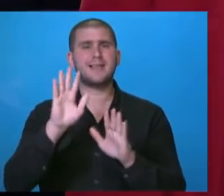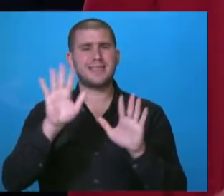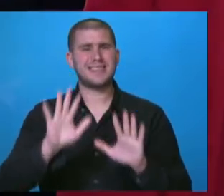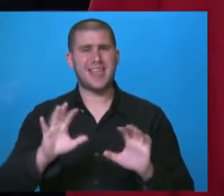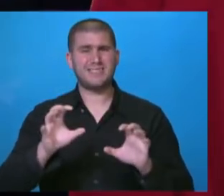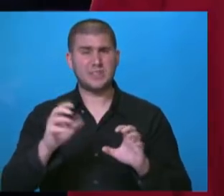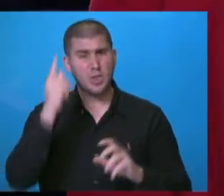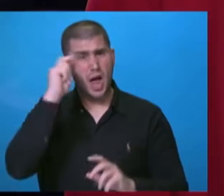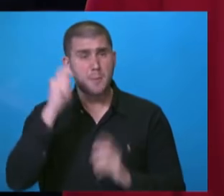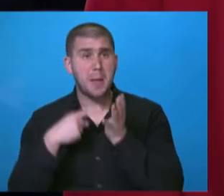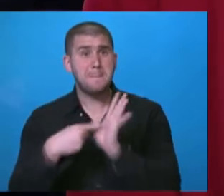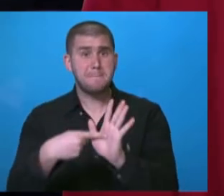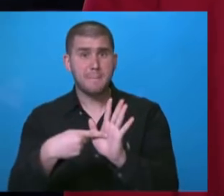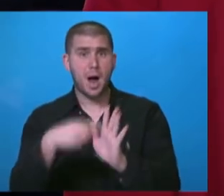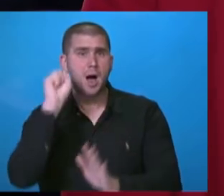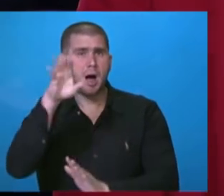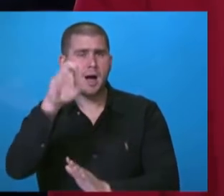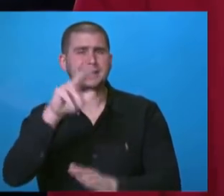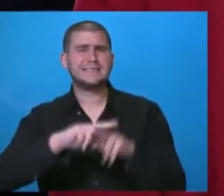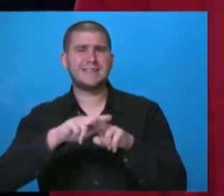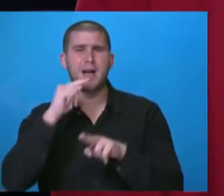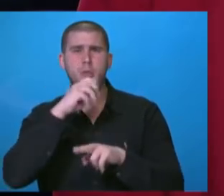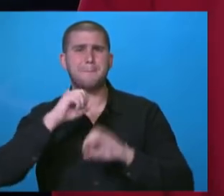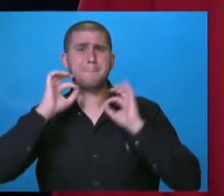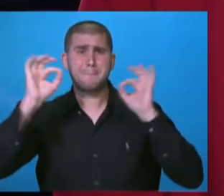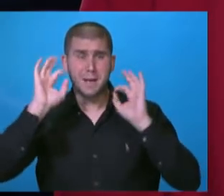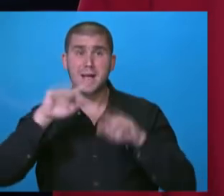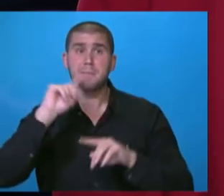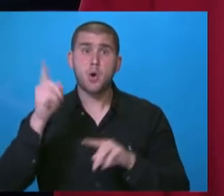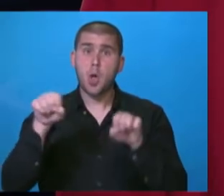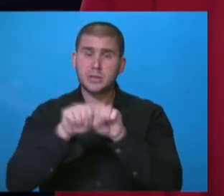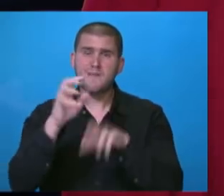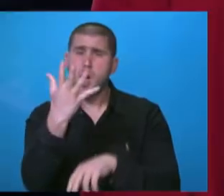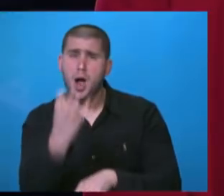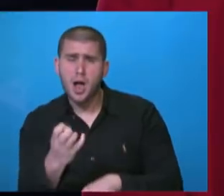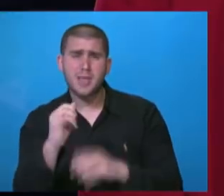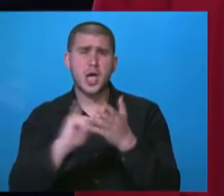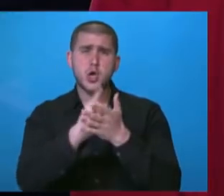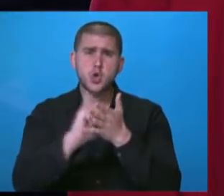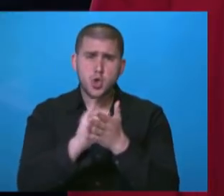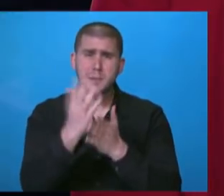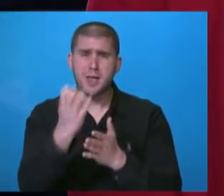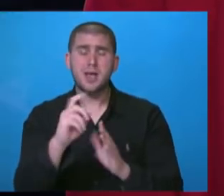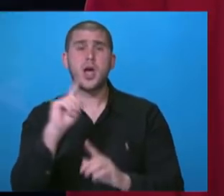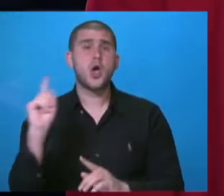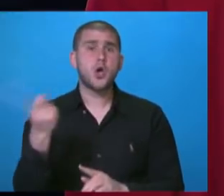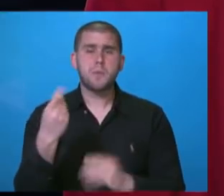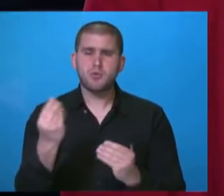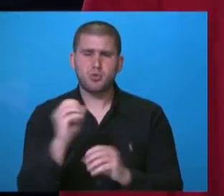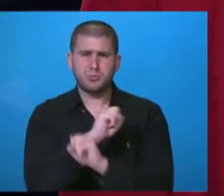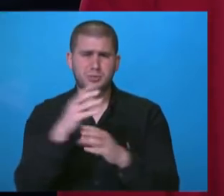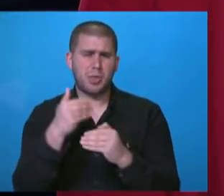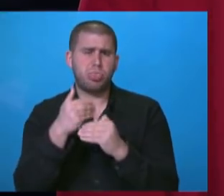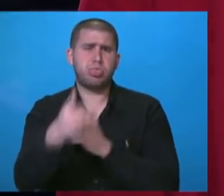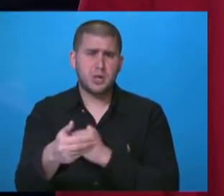שמציגה על המסך את התראות צבע אדום בכל הערוצים. גם אם צופים בהקלטה, ביוטיוב, נטפליקס או דרך ספק אינטרנט שמשדר בדילי את